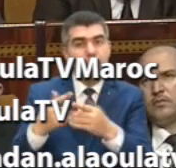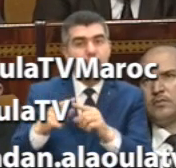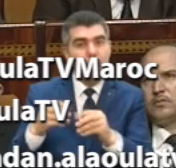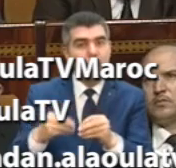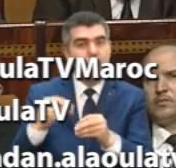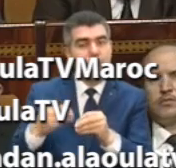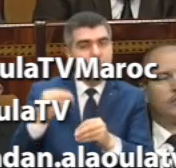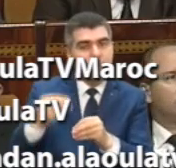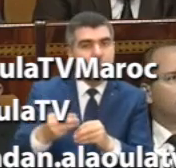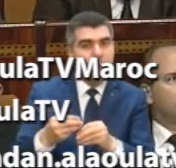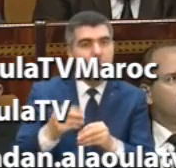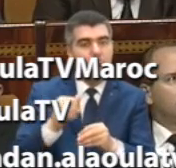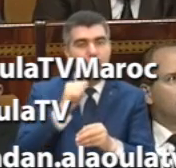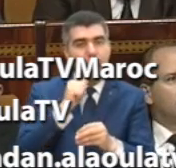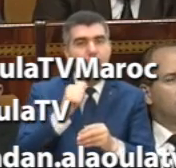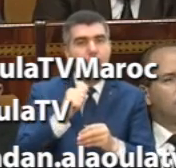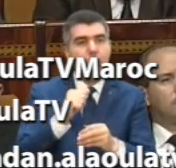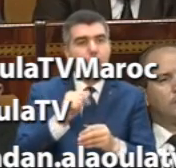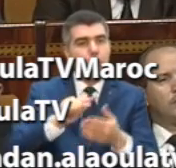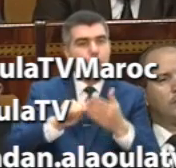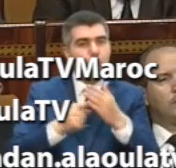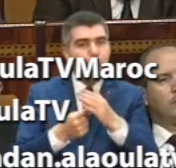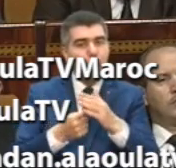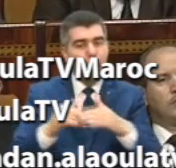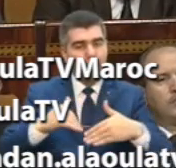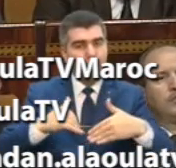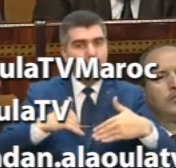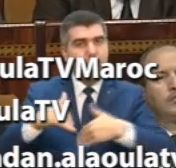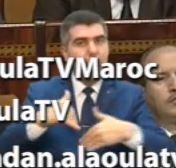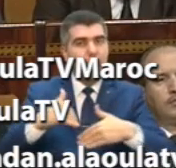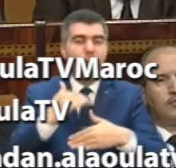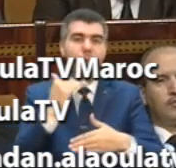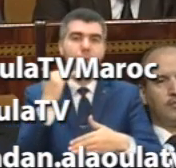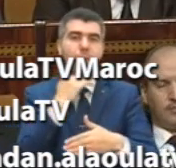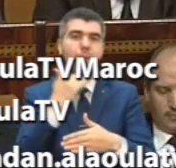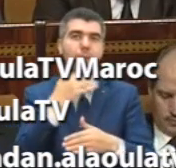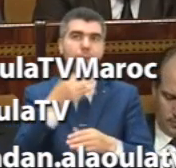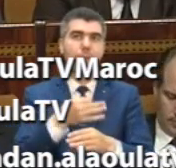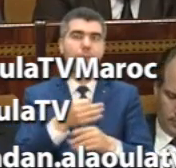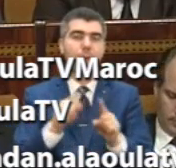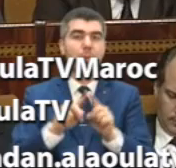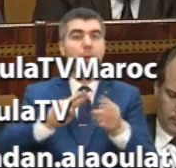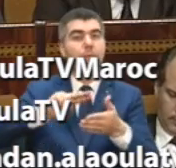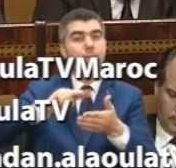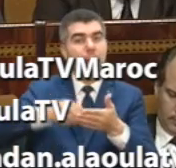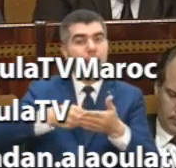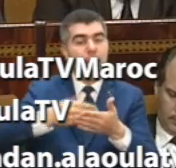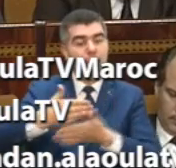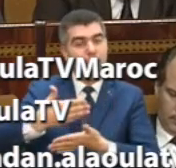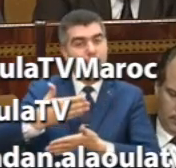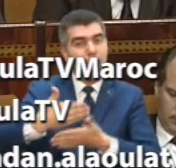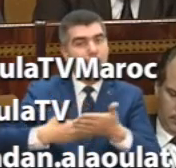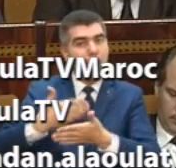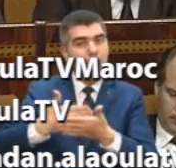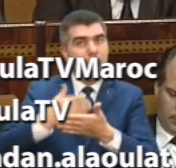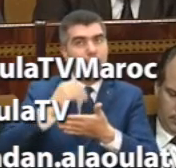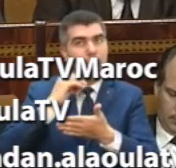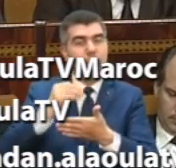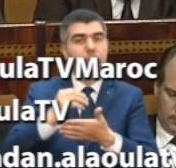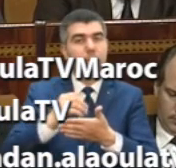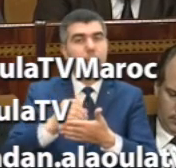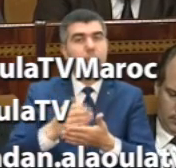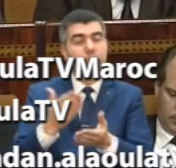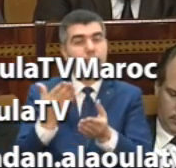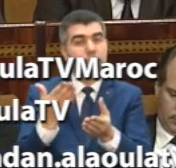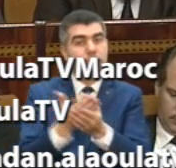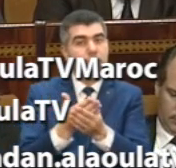بادية، ها الماء، ها الضوء، ها الطرقان، خاص الإسراع بهذاك التوقيع على هذاك لافنون اللي كاين عند الحالية، راه